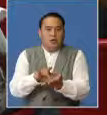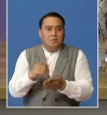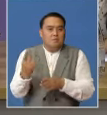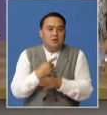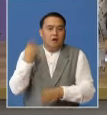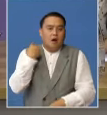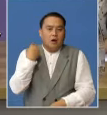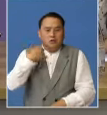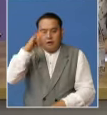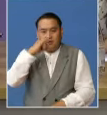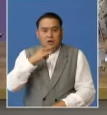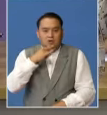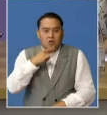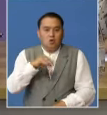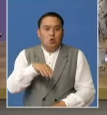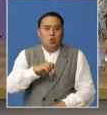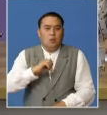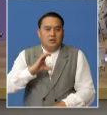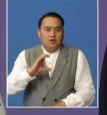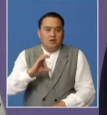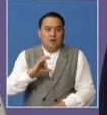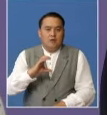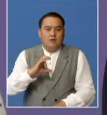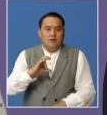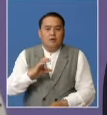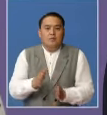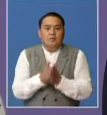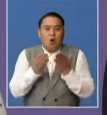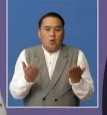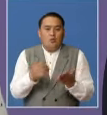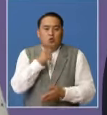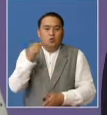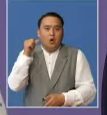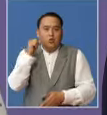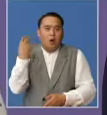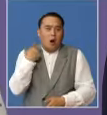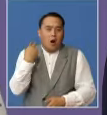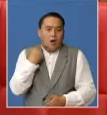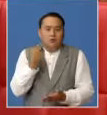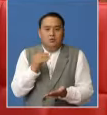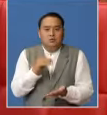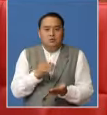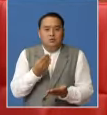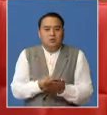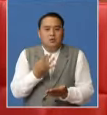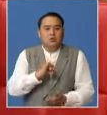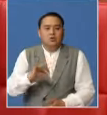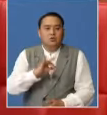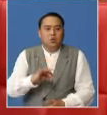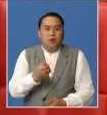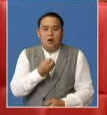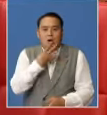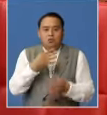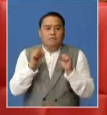британца, посетившего Казахстан, Томаса Витлама Аткинсона, выпущено в прошлом году в Великобритании. Для ценителей истории Великой степи это